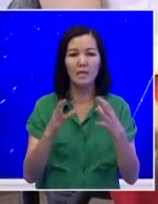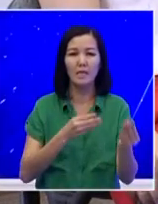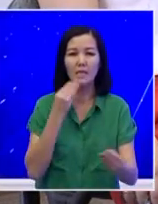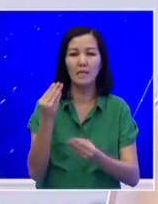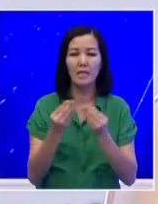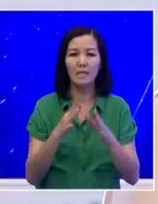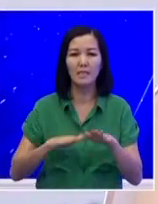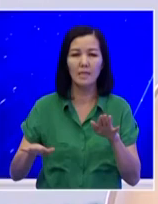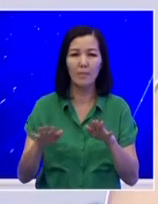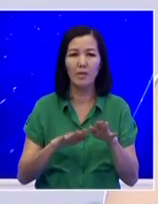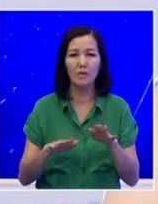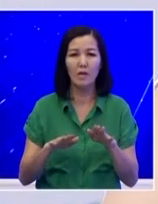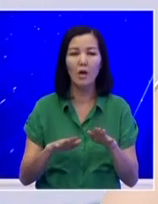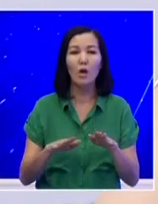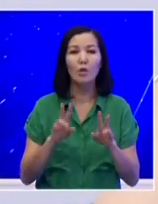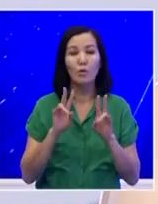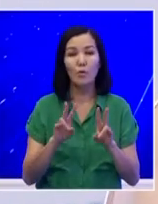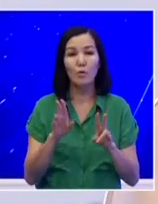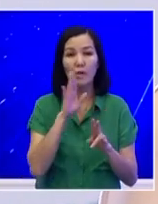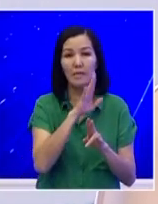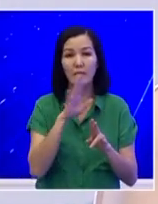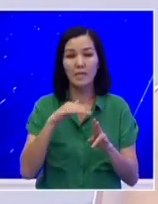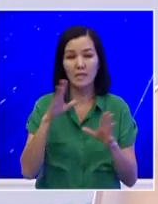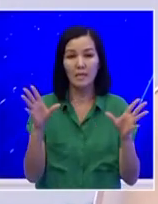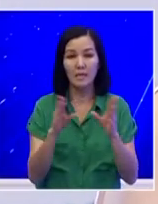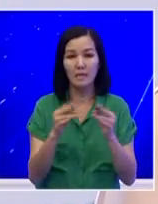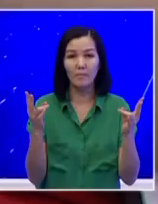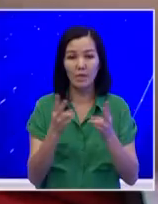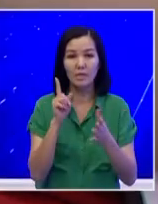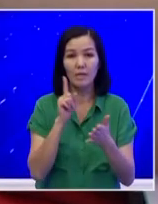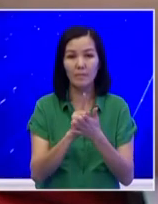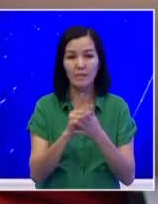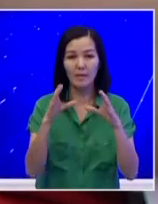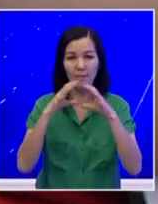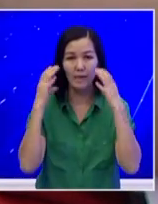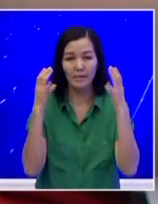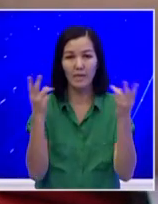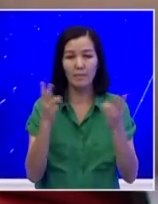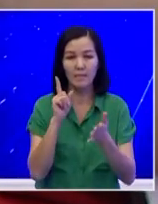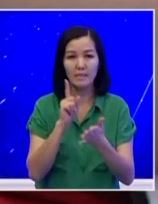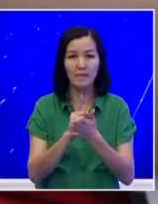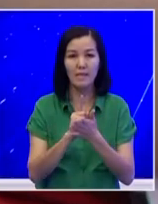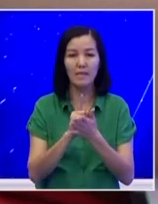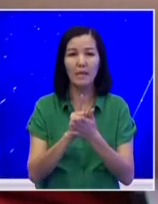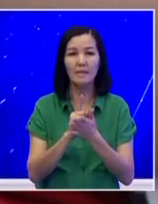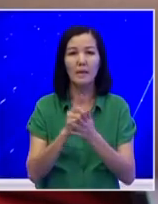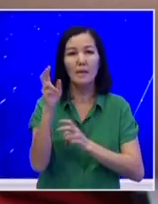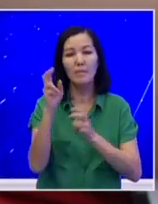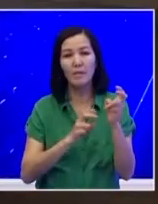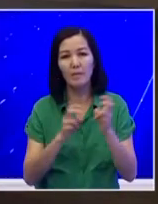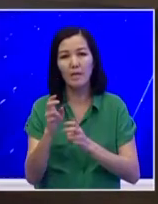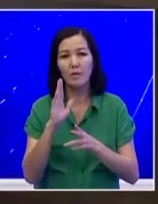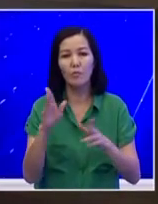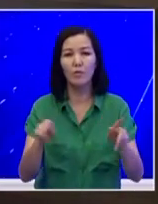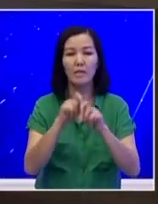играть на детских площадках. Однако родители должны быть непременно рядом. Маски все так же обязательны. Касательно предприятий,